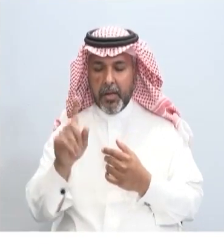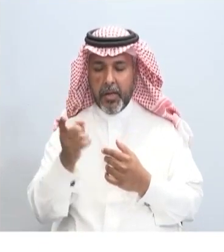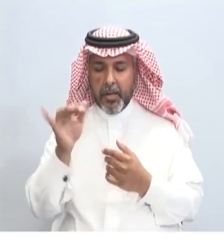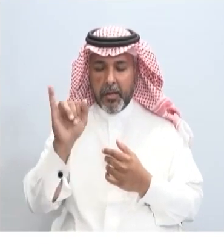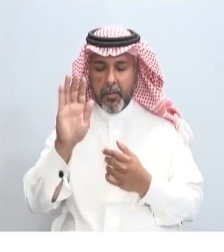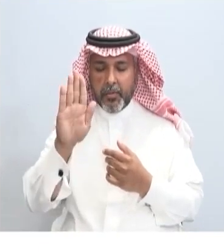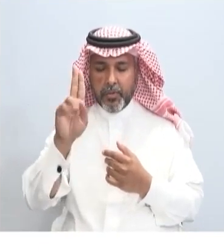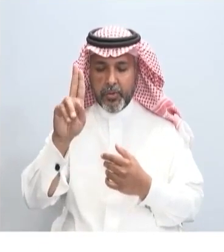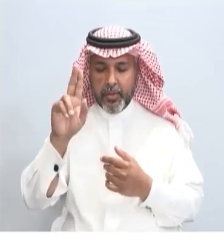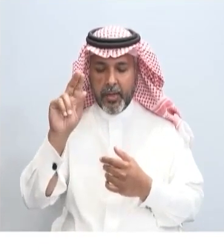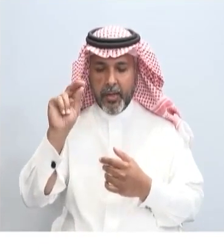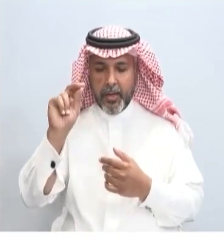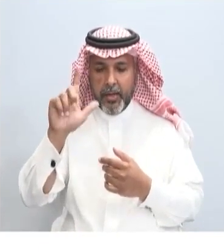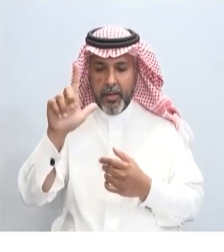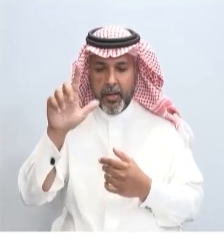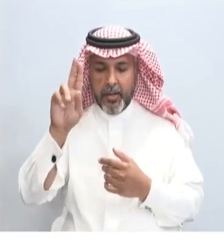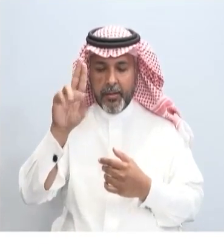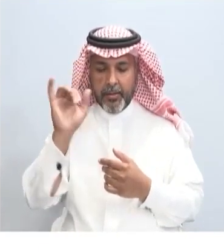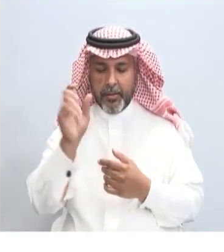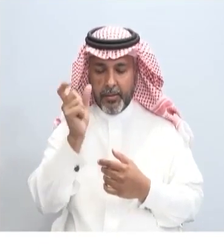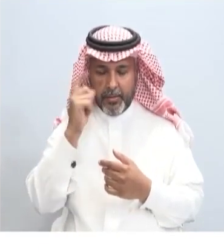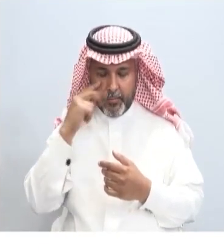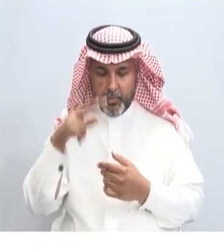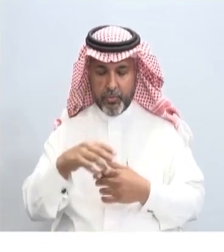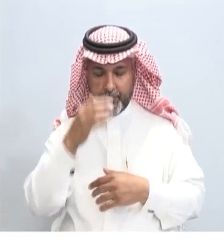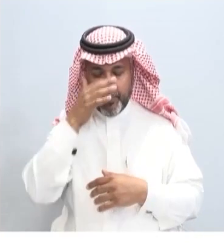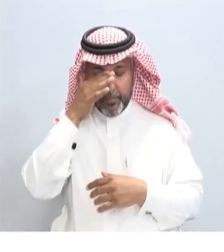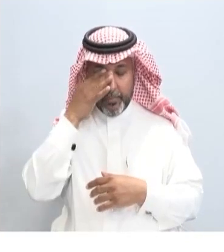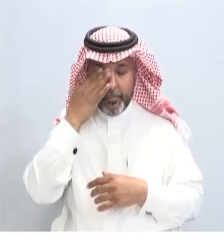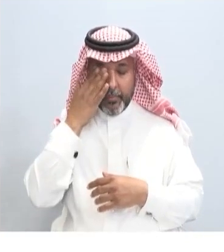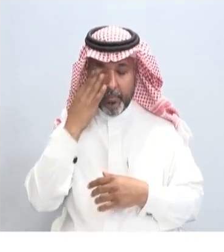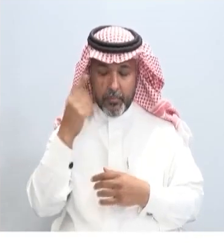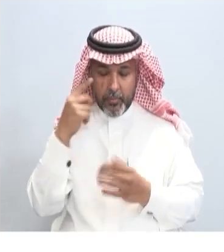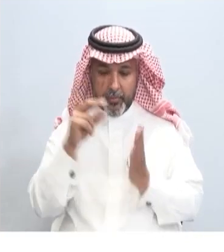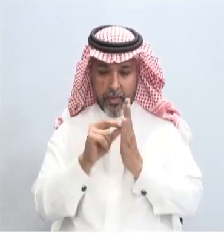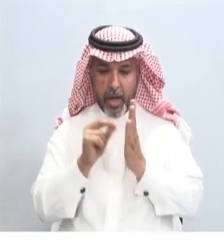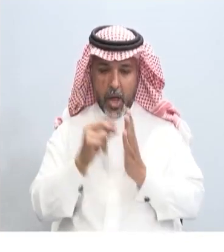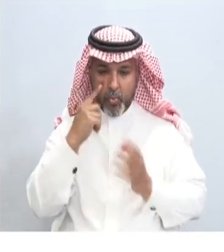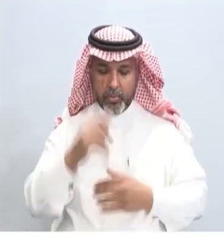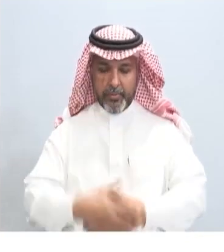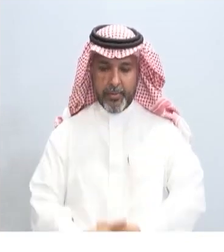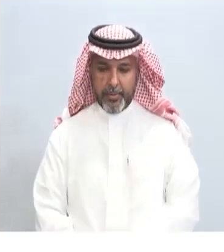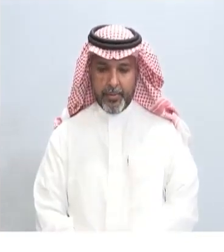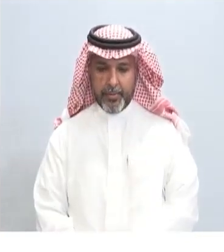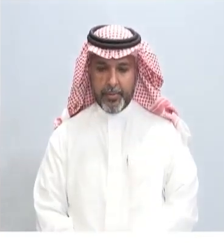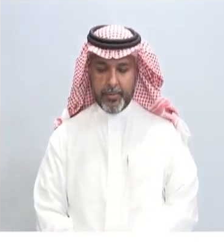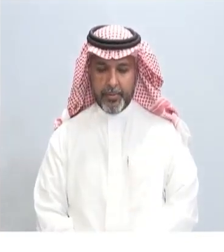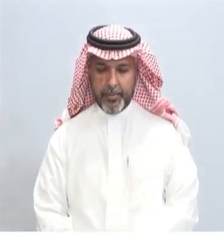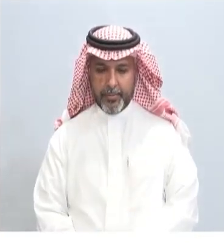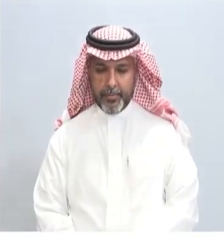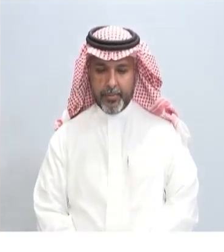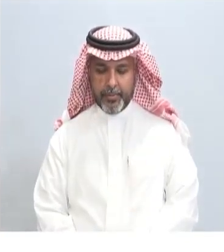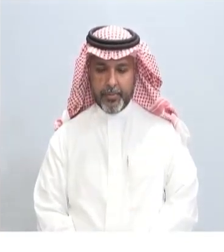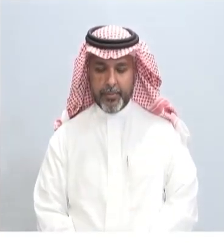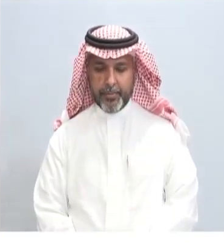حساب الاحتمال خلينا ناخذ المثال الجميل طبعا قبل ان ناخذ الاحتمال قلنا قبل ان ناخذ المثال